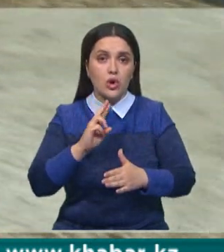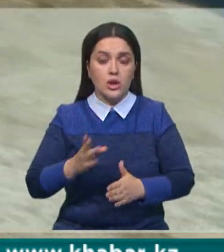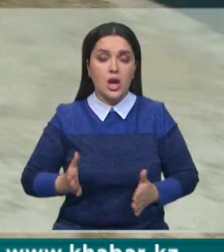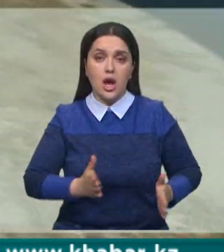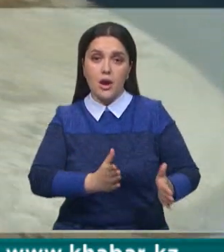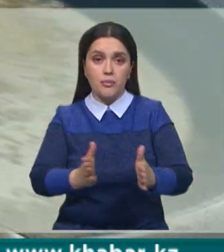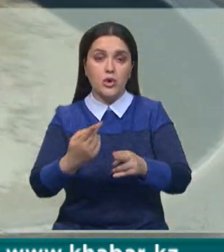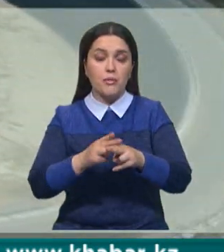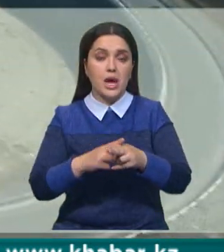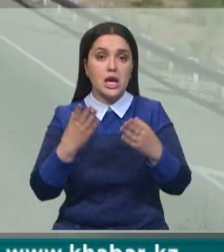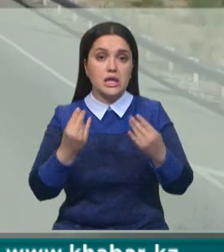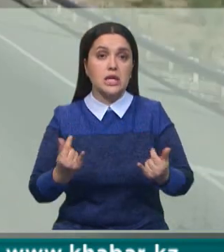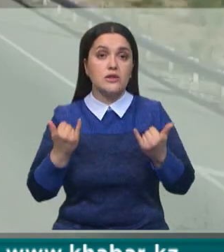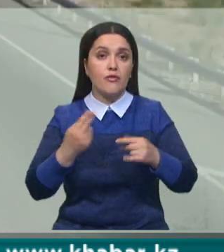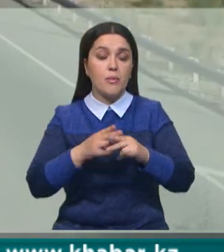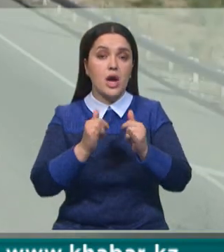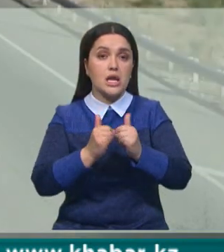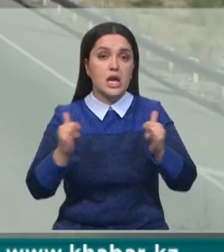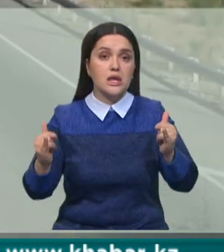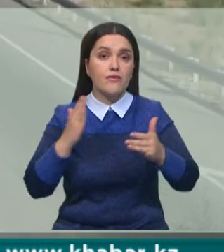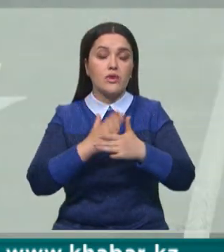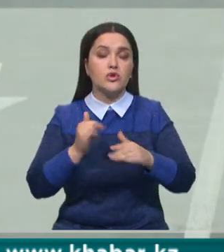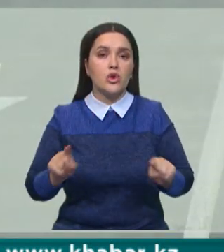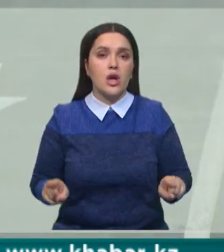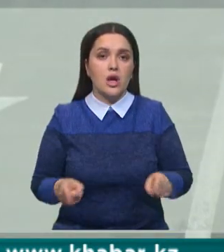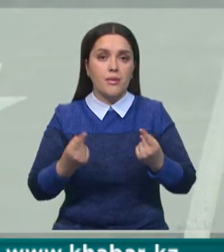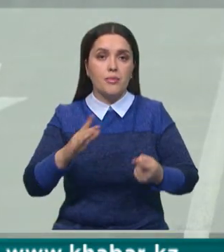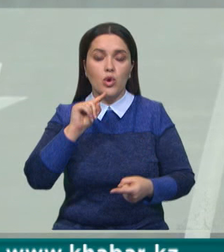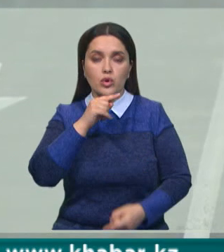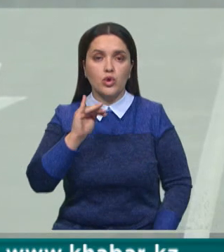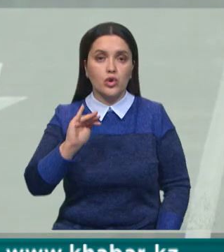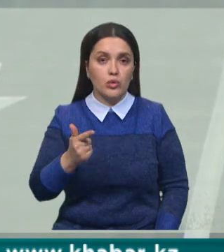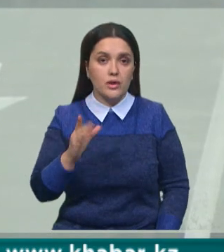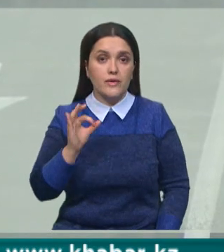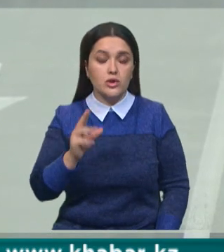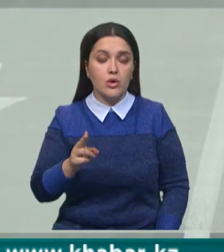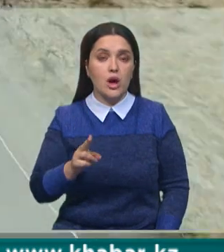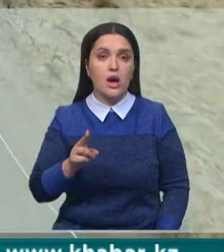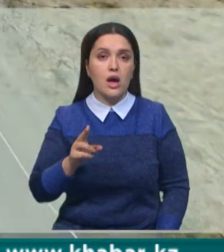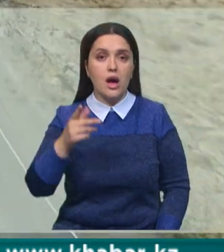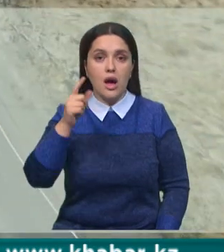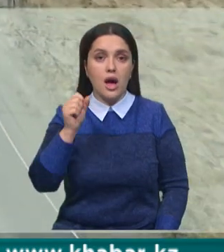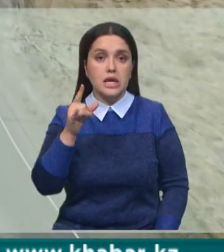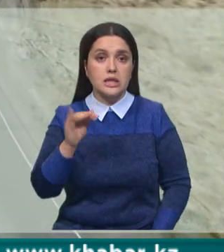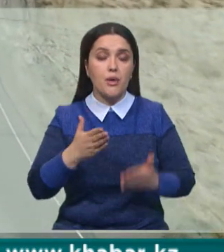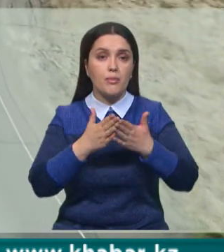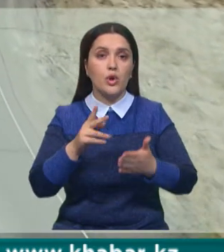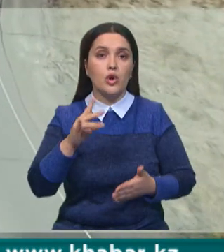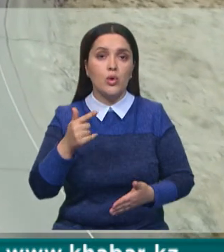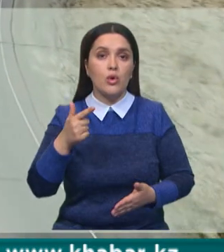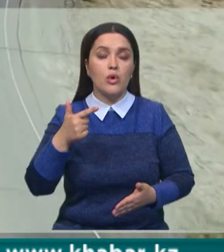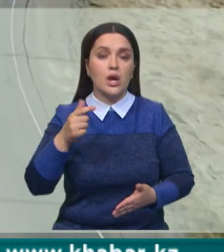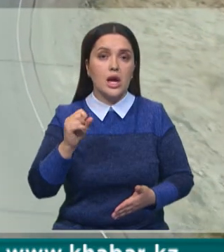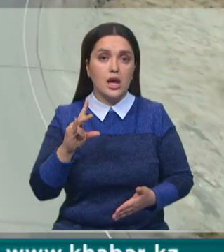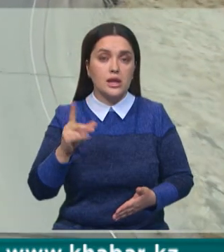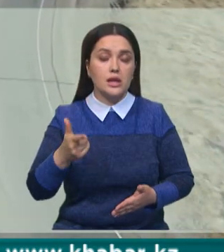– это развитый и только входящий во вкус экономики Юго-Восточной Азии, порт Ляньюньгань, в частности, и уходящий на